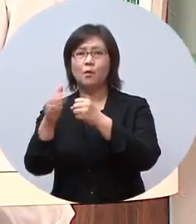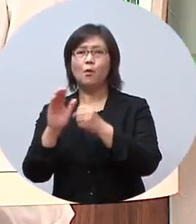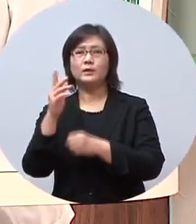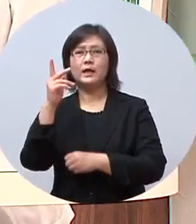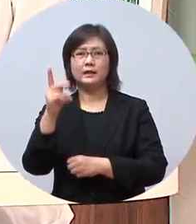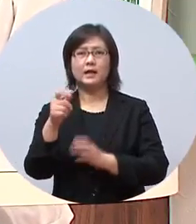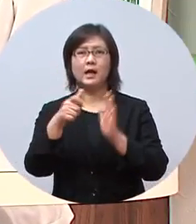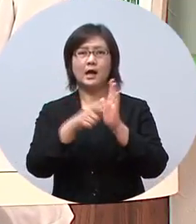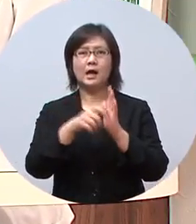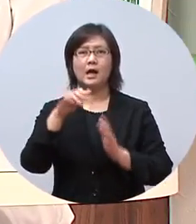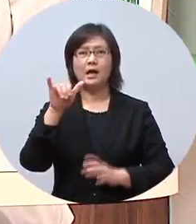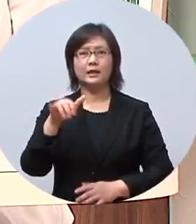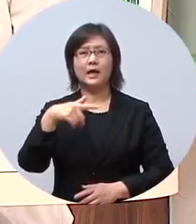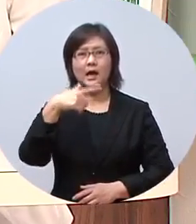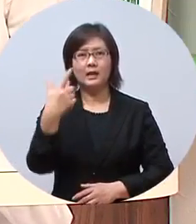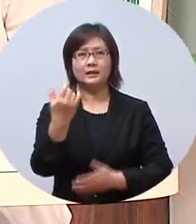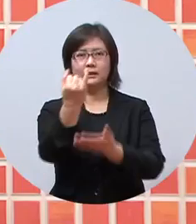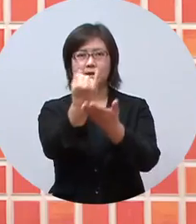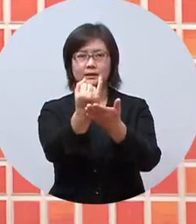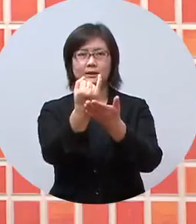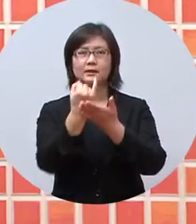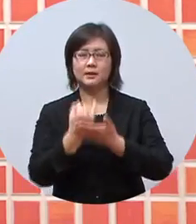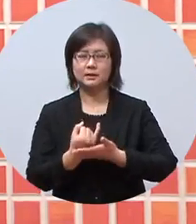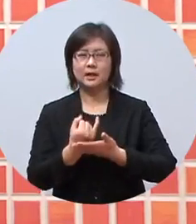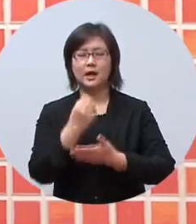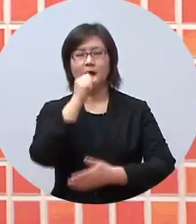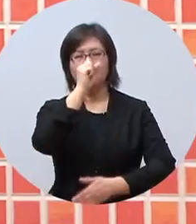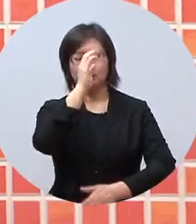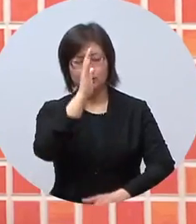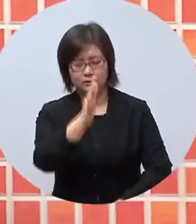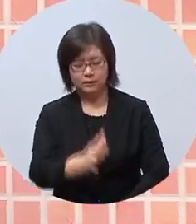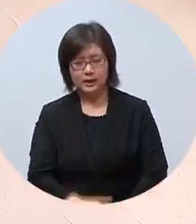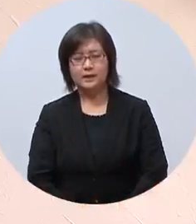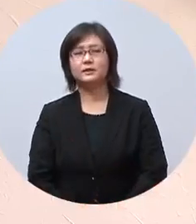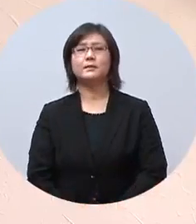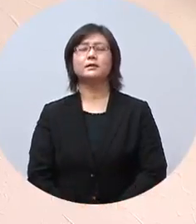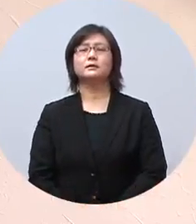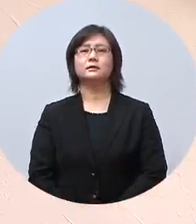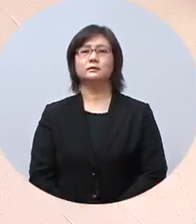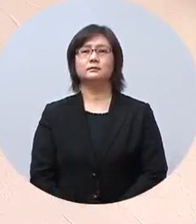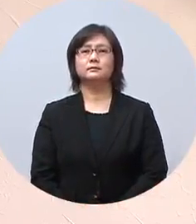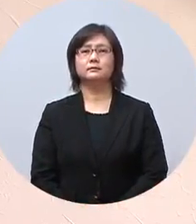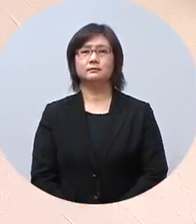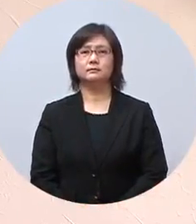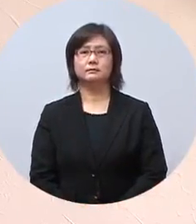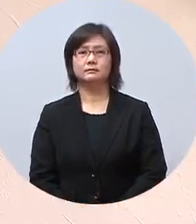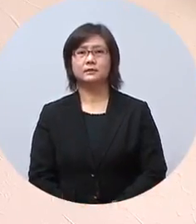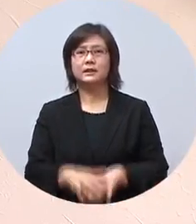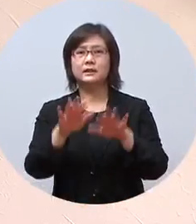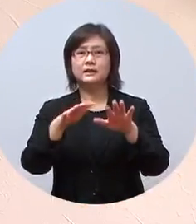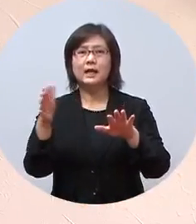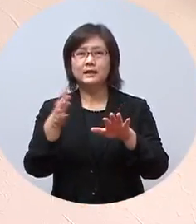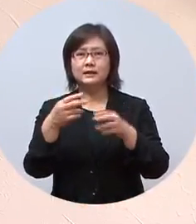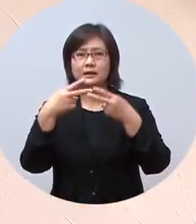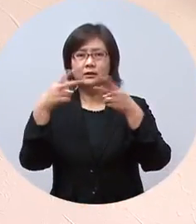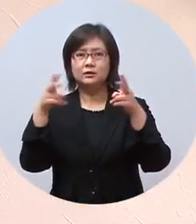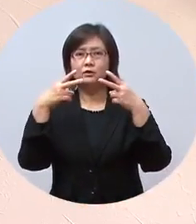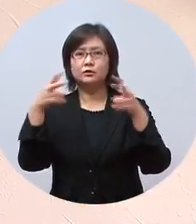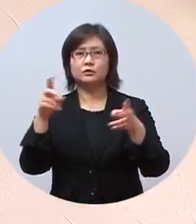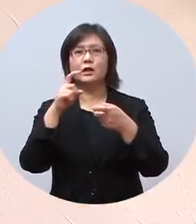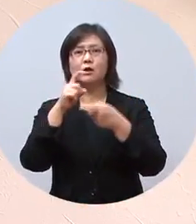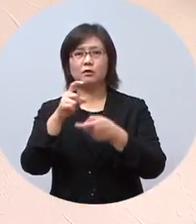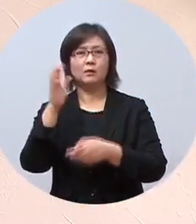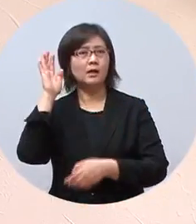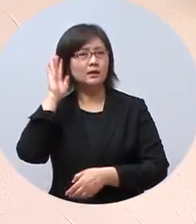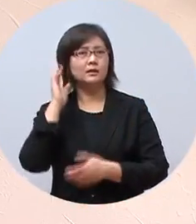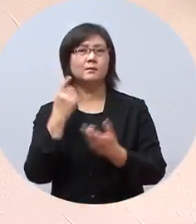さんにお越しいただきました。よろしくお願いいたします。 よろしくお願いいたします。 最近よくニュースでも耳にする PM2.5 ですが、